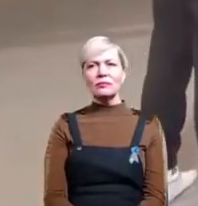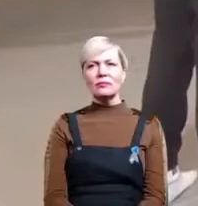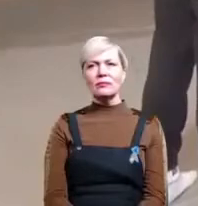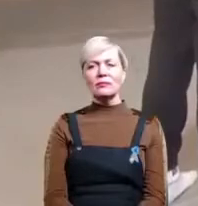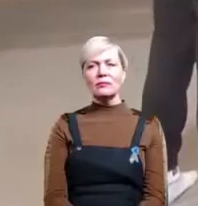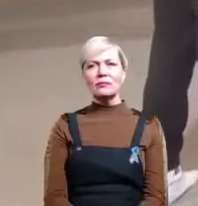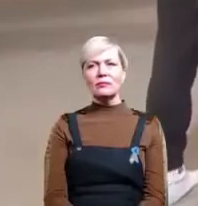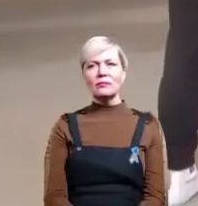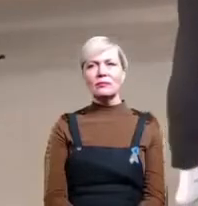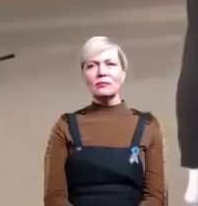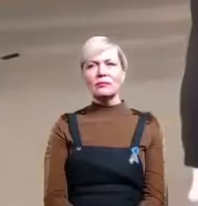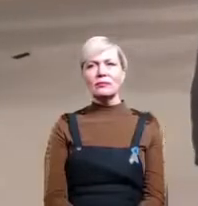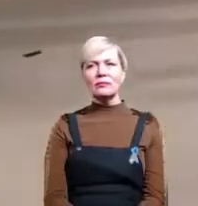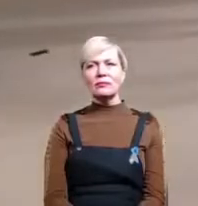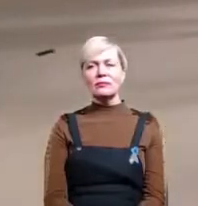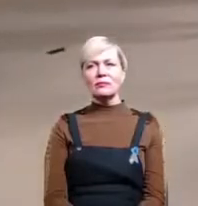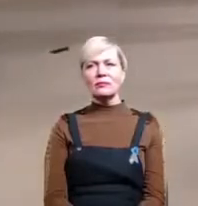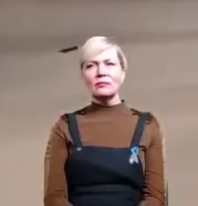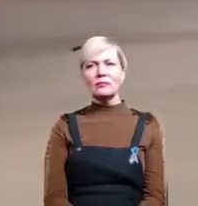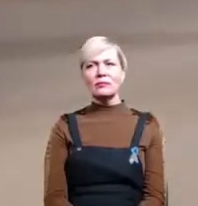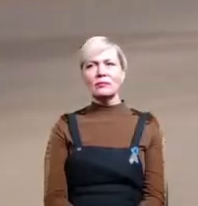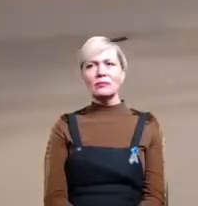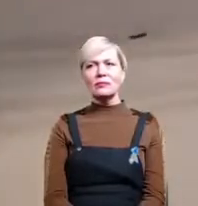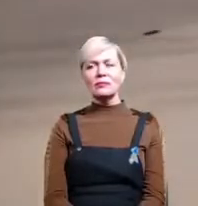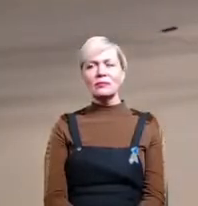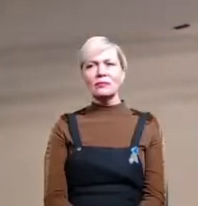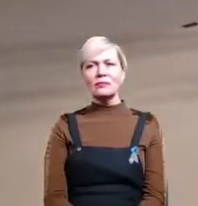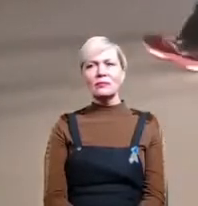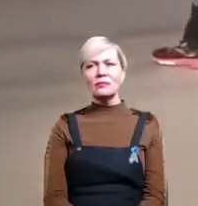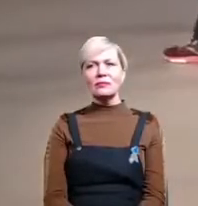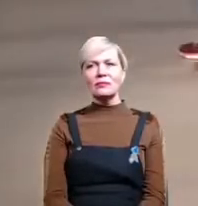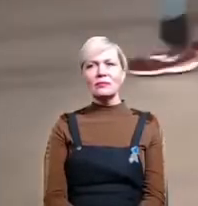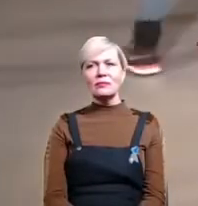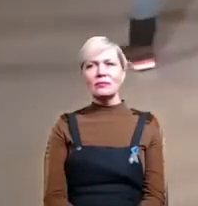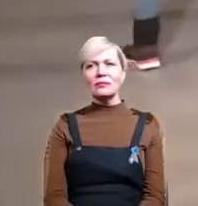Это из серии «Вуле вукушевек муасесла».